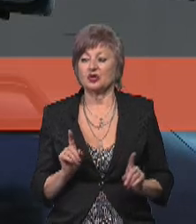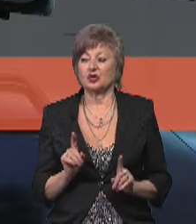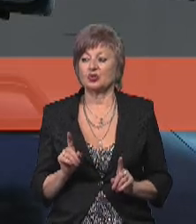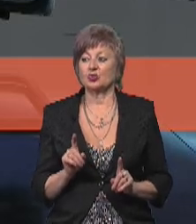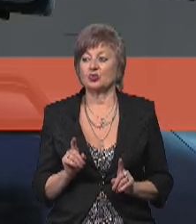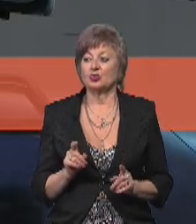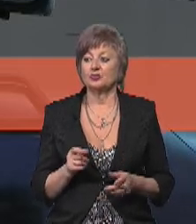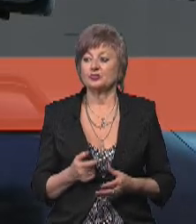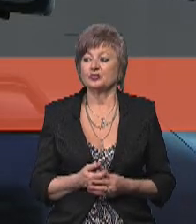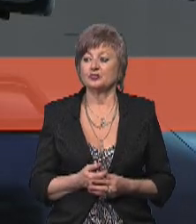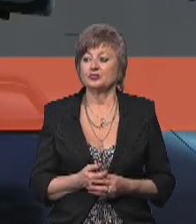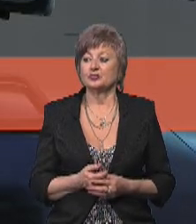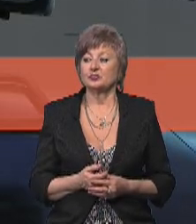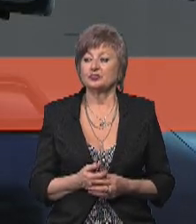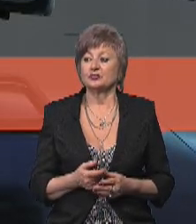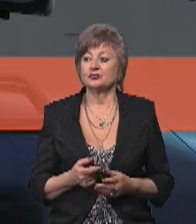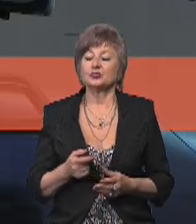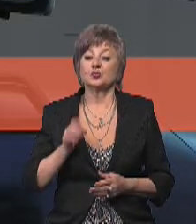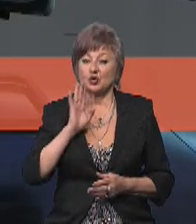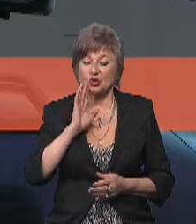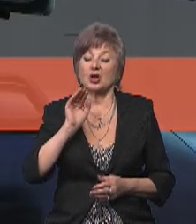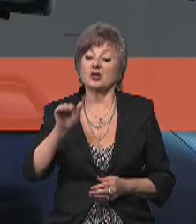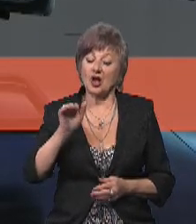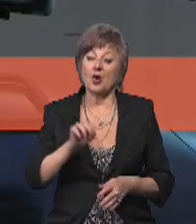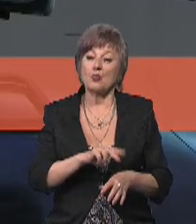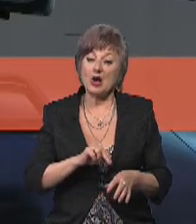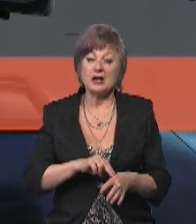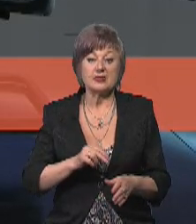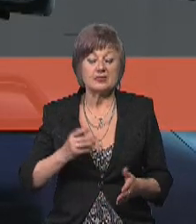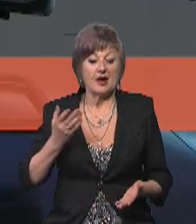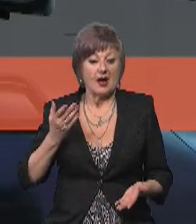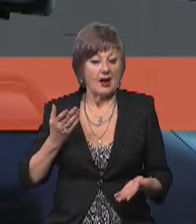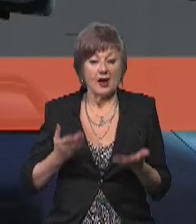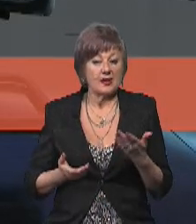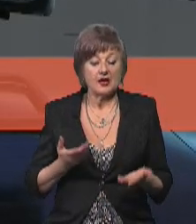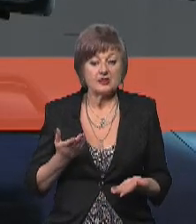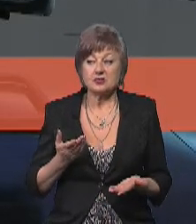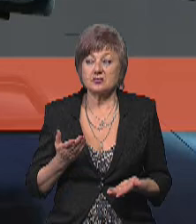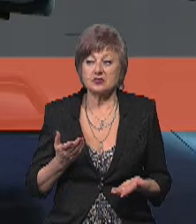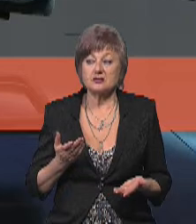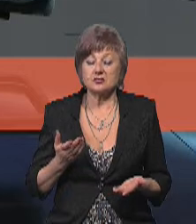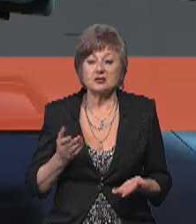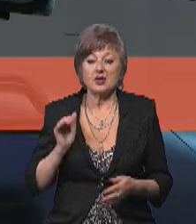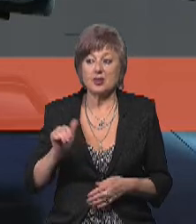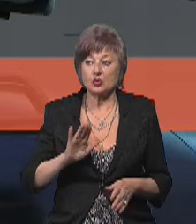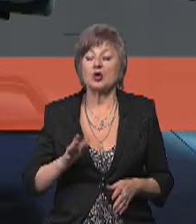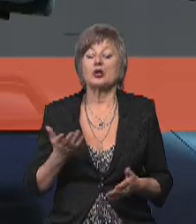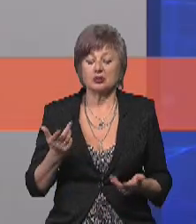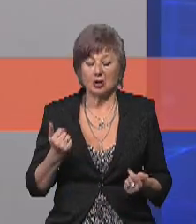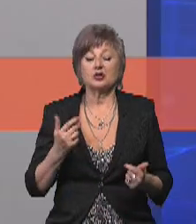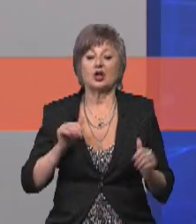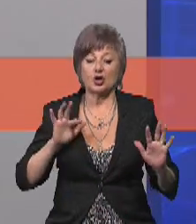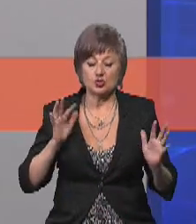тут жіночка звернулася до поліції, а от коли не звертаються? Ну, випадки такі дійсно бувають,